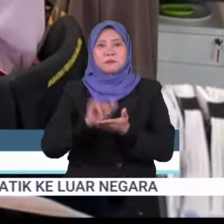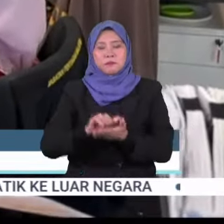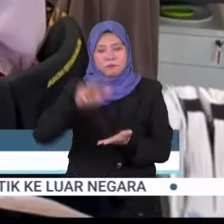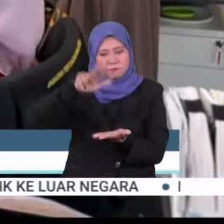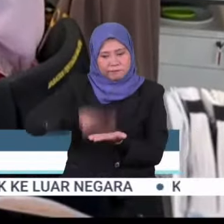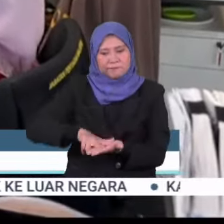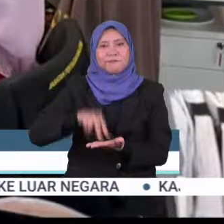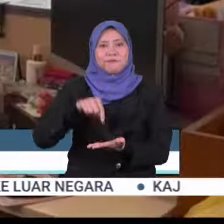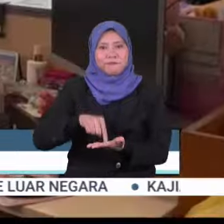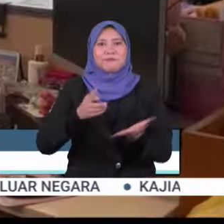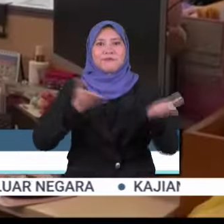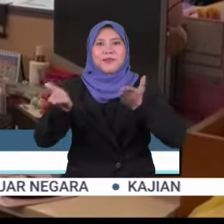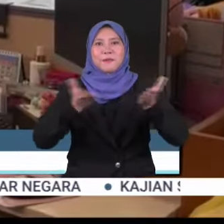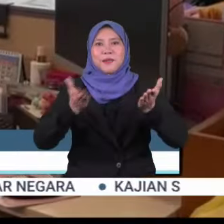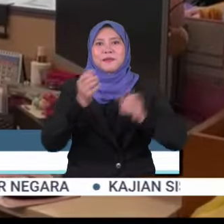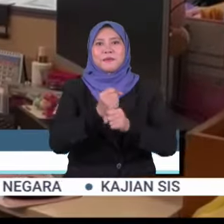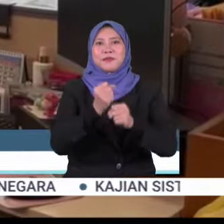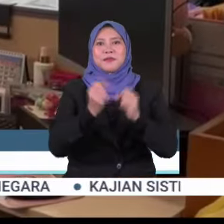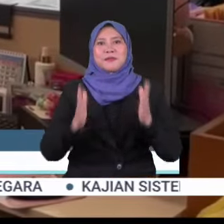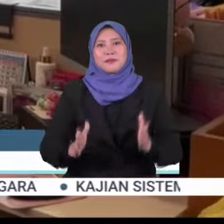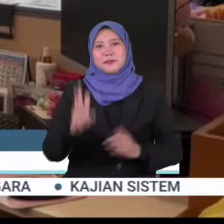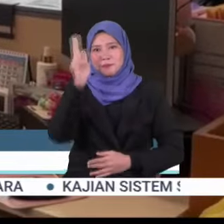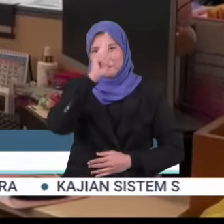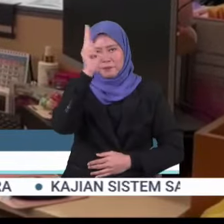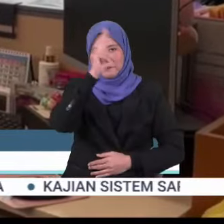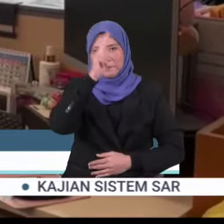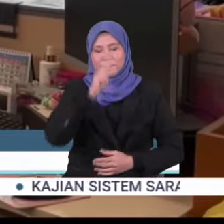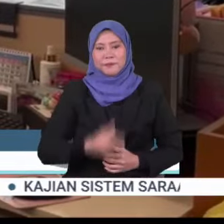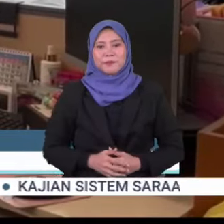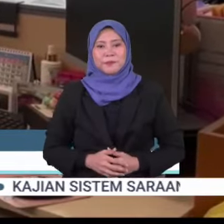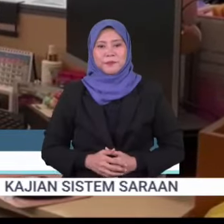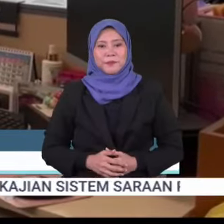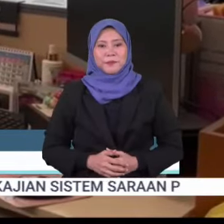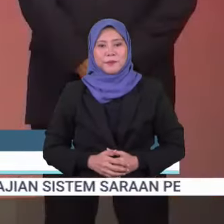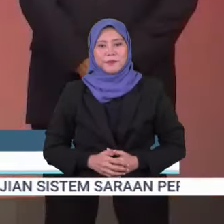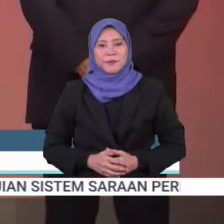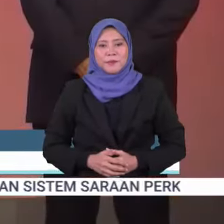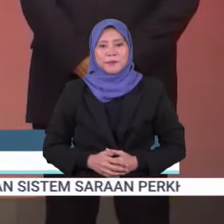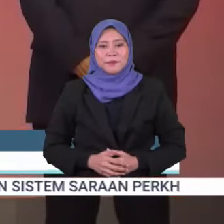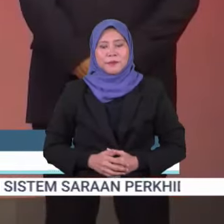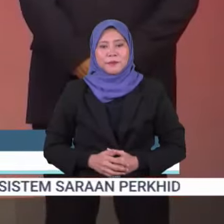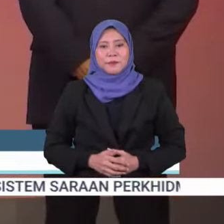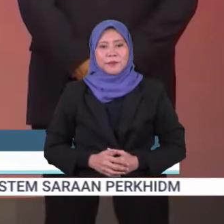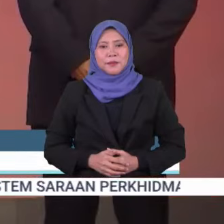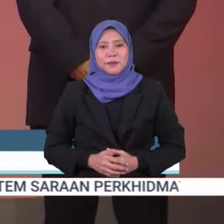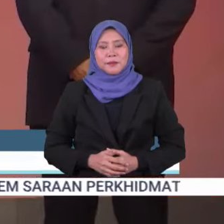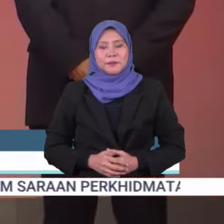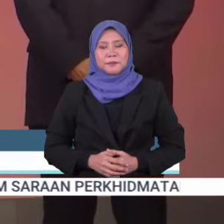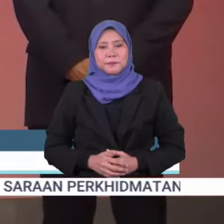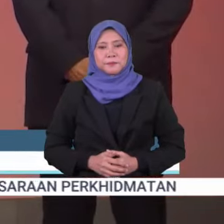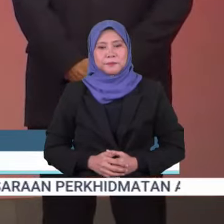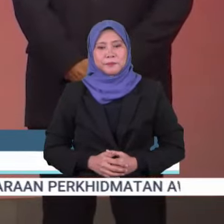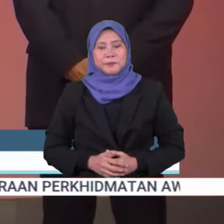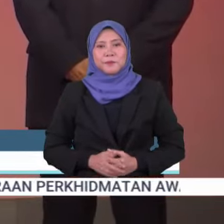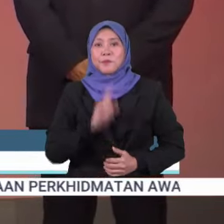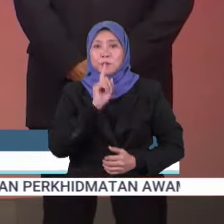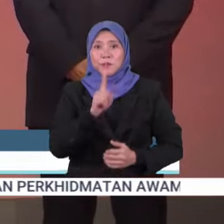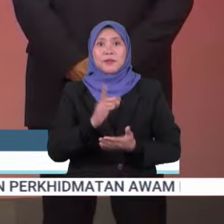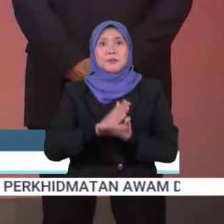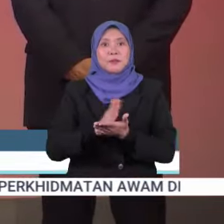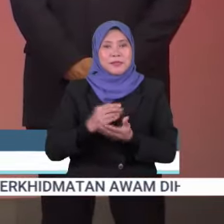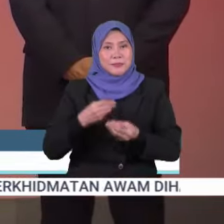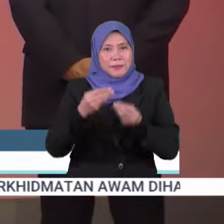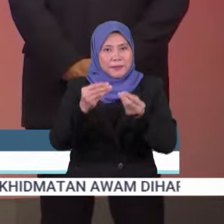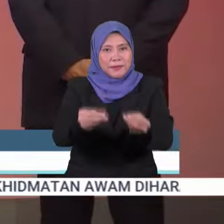pengiktirafan terhadap khidmat penjawat awam sebab itu Sementara saya berikan 2000